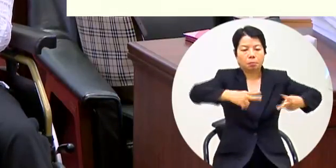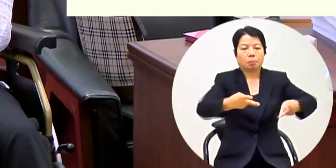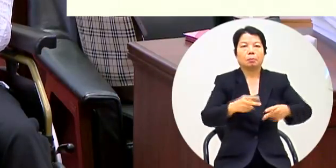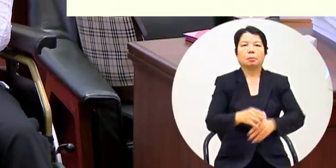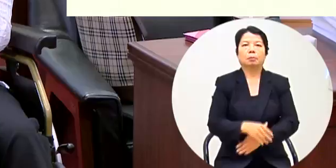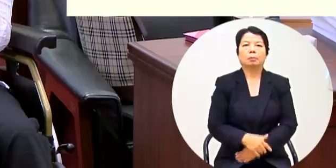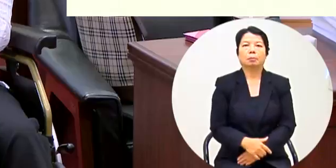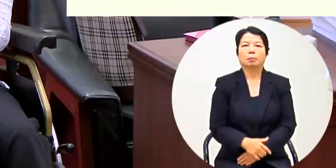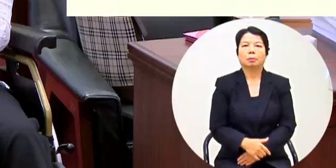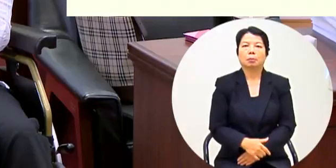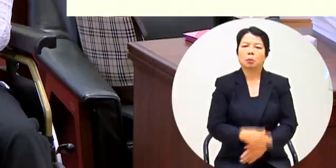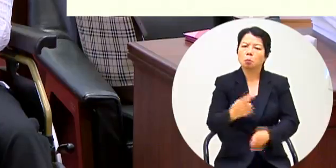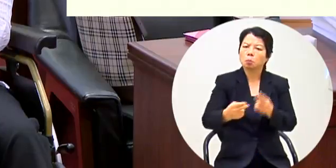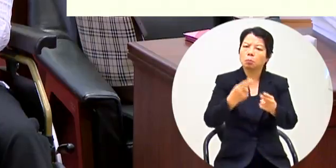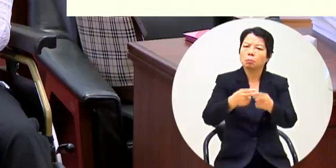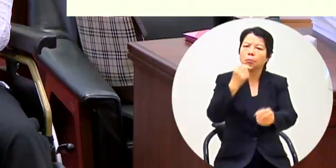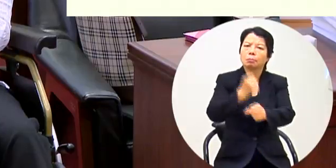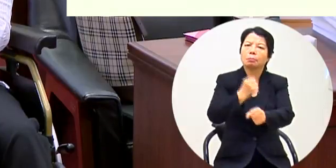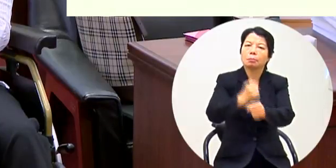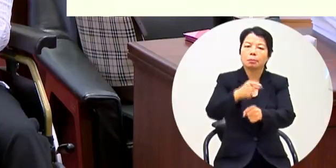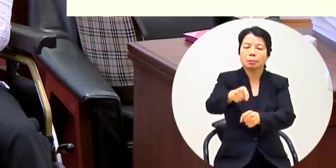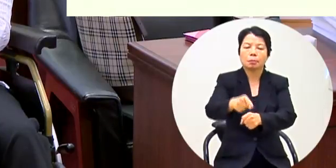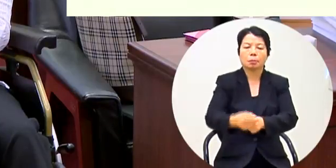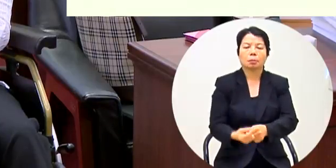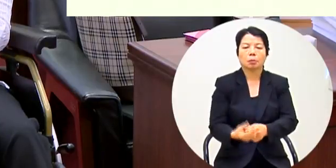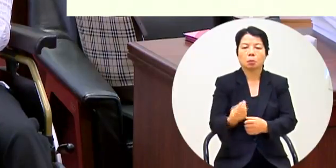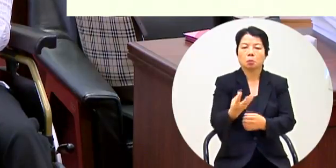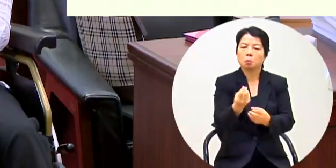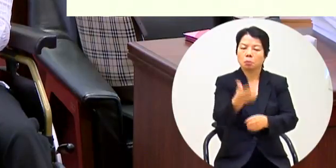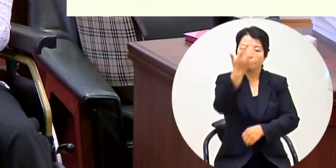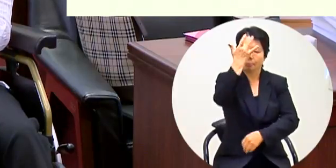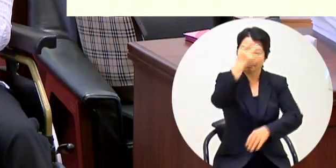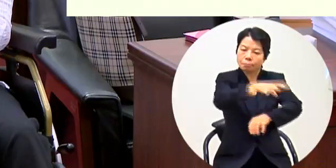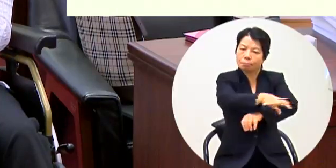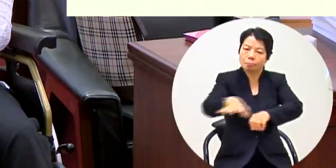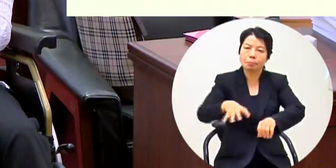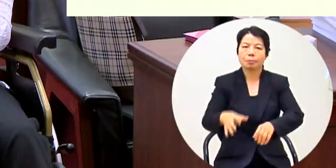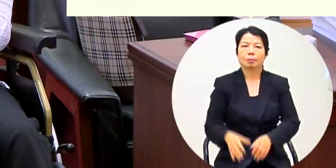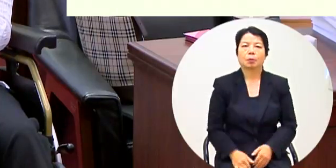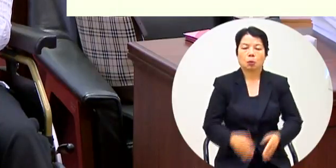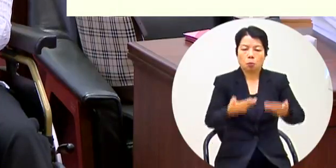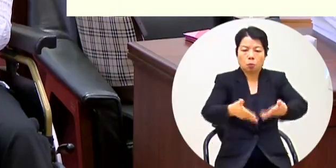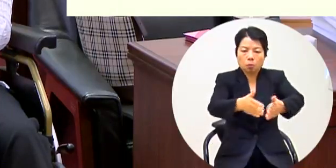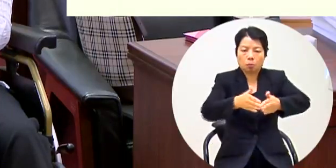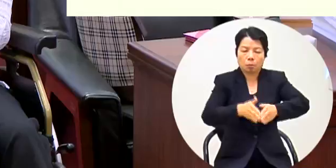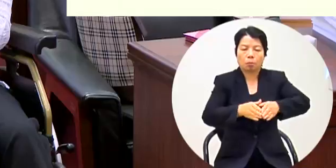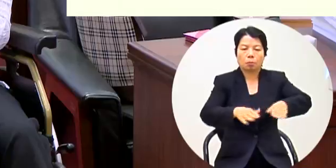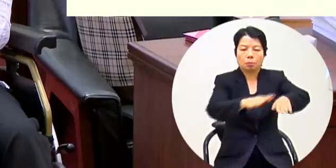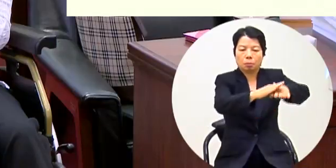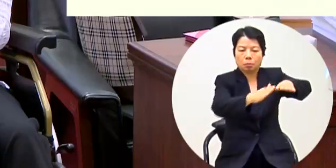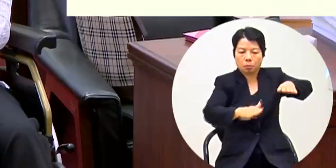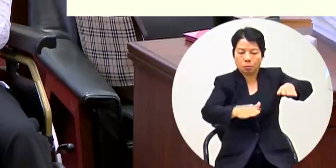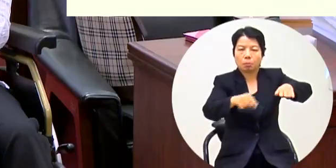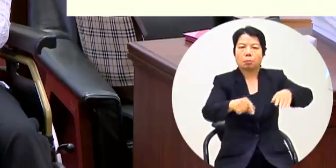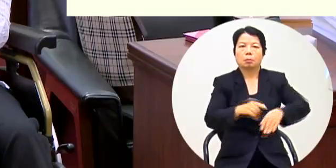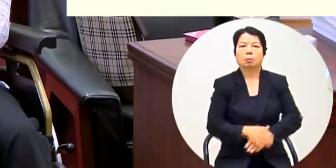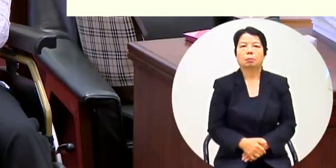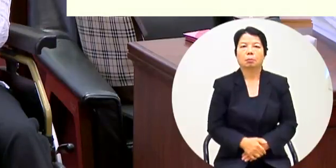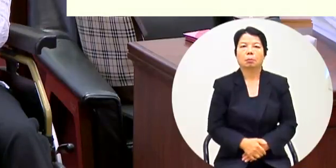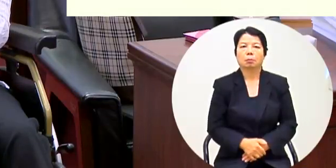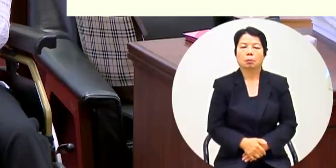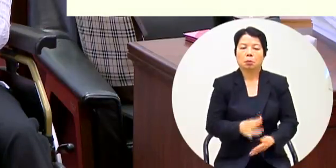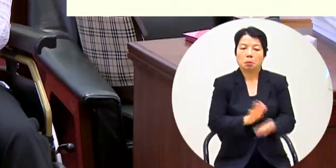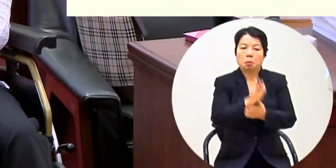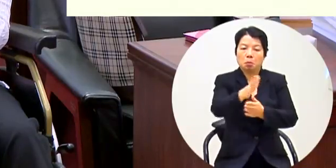障碍环境，很重要我们的斜坡的顺接，我觉得未来我们在铺设人行道的时候可